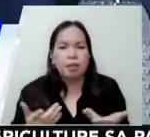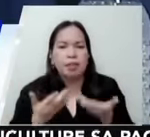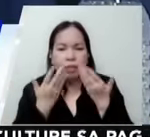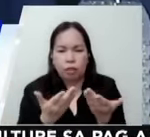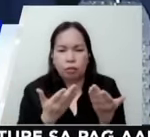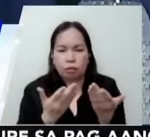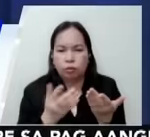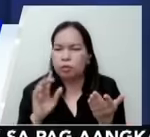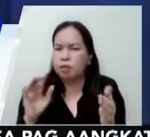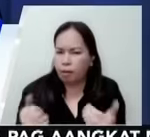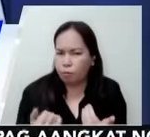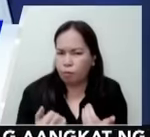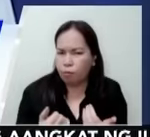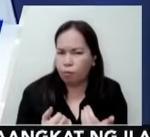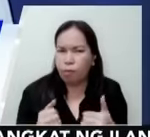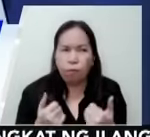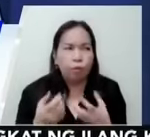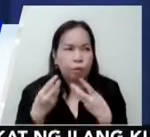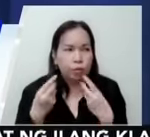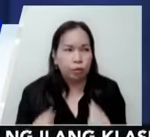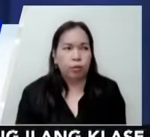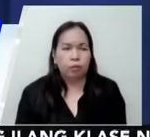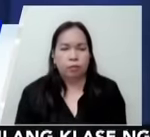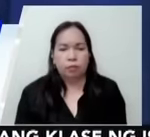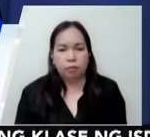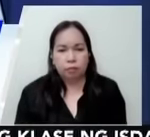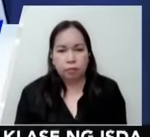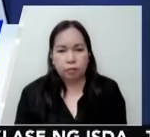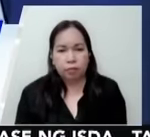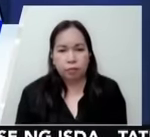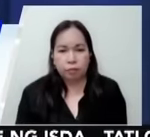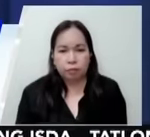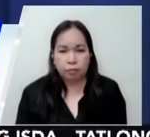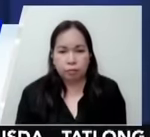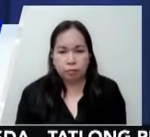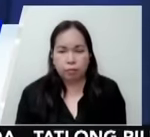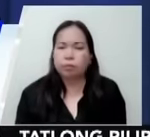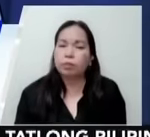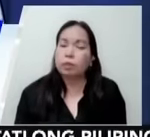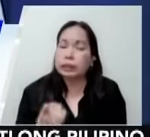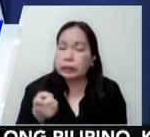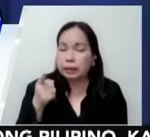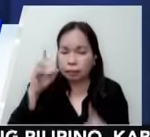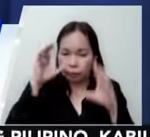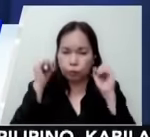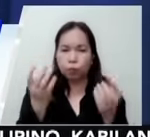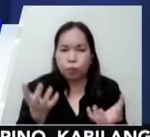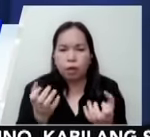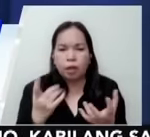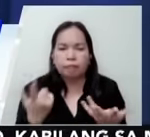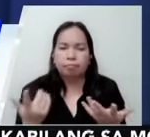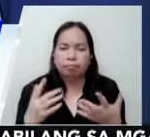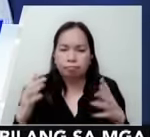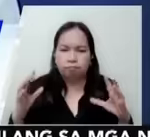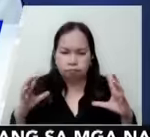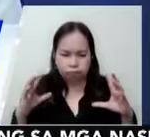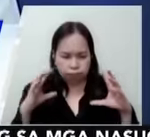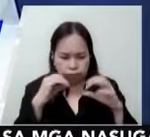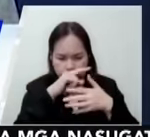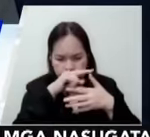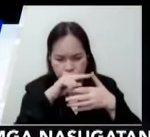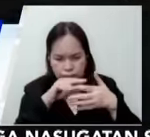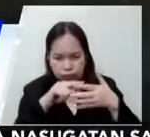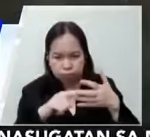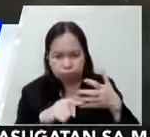their recommendations. What the President really wants is a comprehensive, holistic approach to solving the